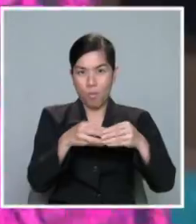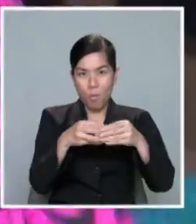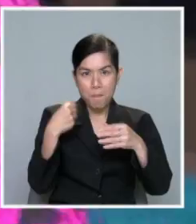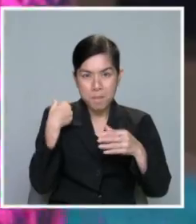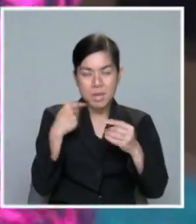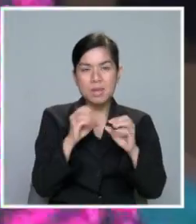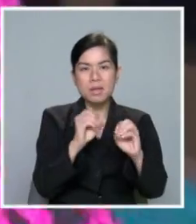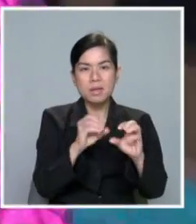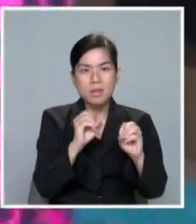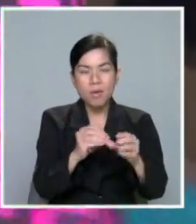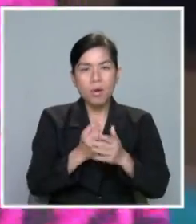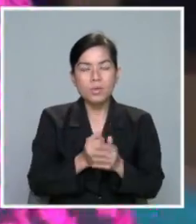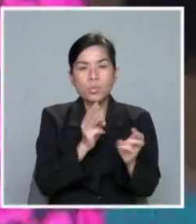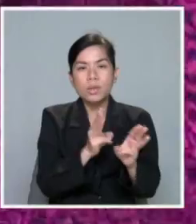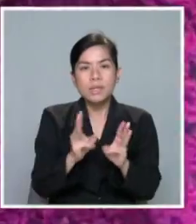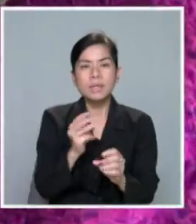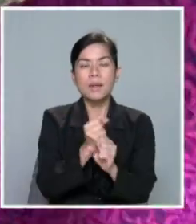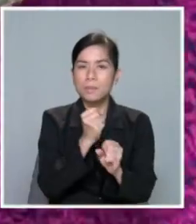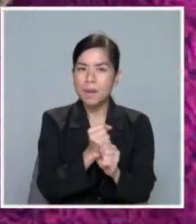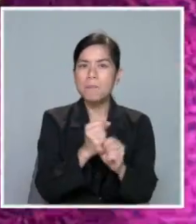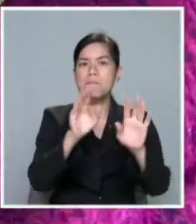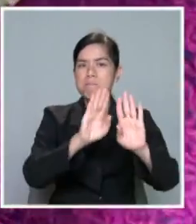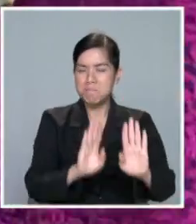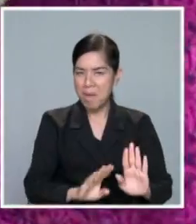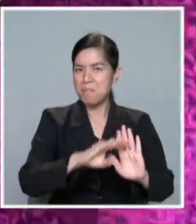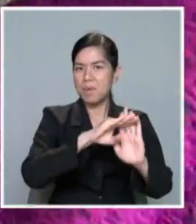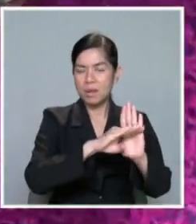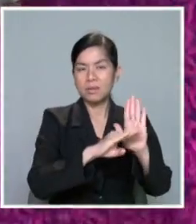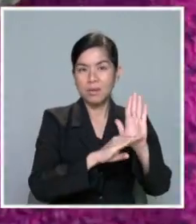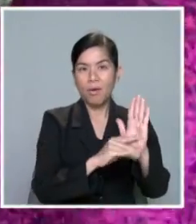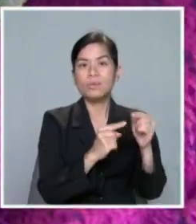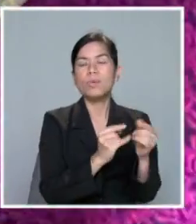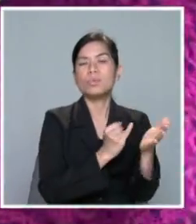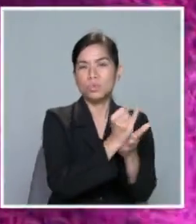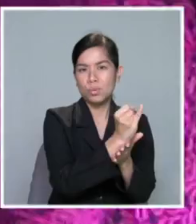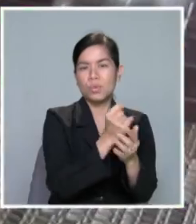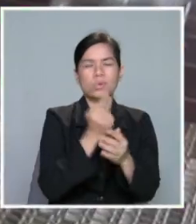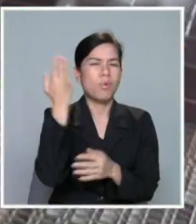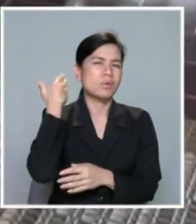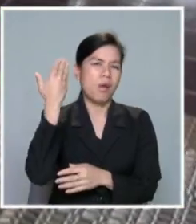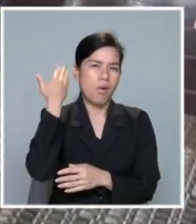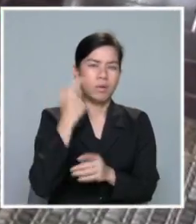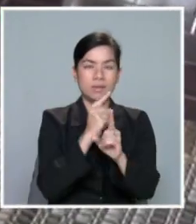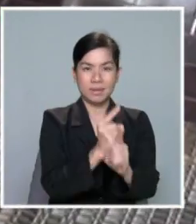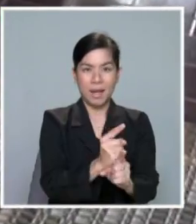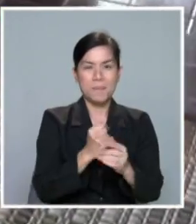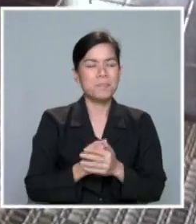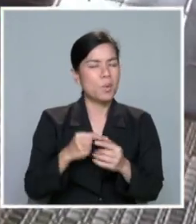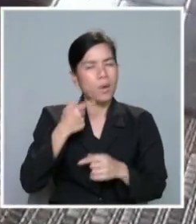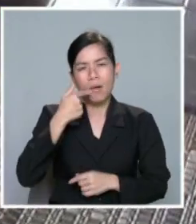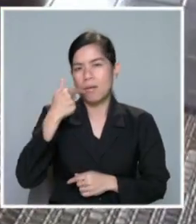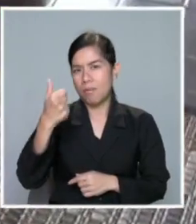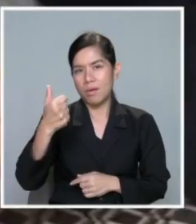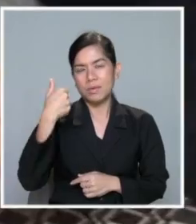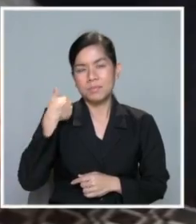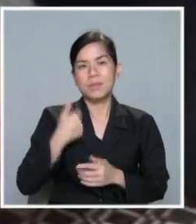การทำแกงตอแมะด้วยขั้นตอนวิธีการทำที่ถูกต้องตามแบบฉบับดั้งเดิมและมีรสชาติไม่ผิดเพี้ยนเพื่อ